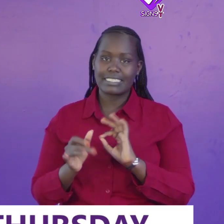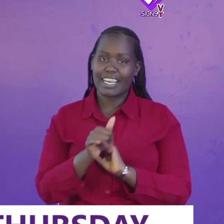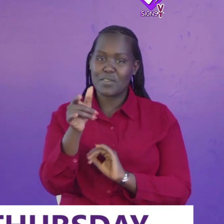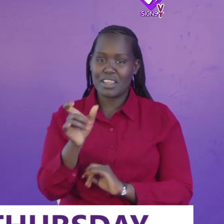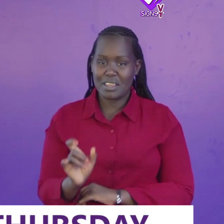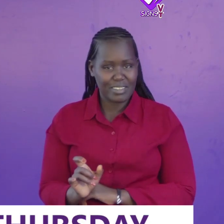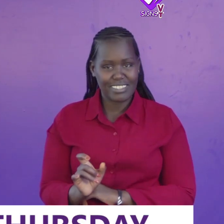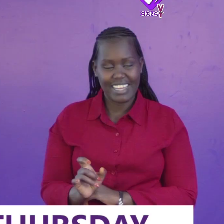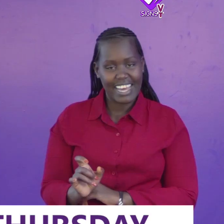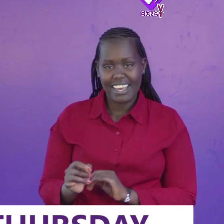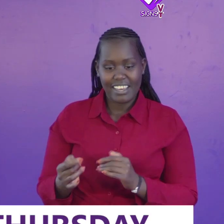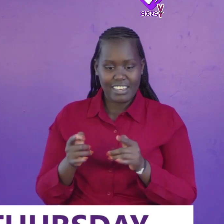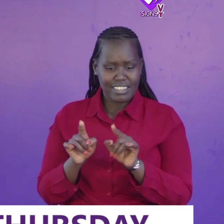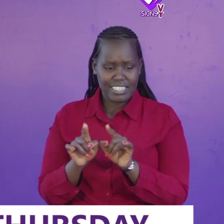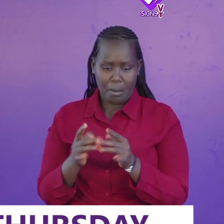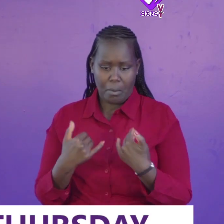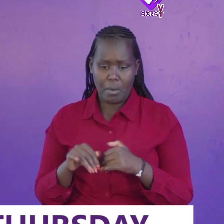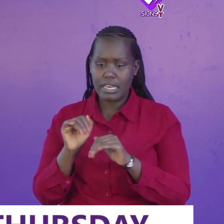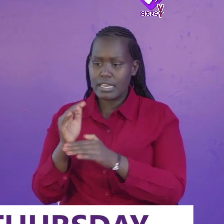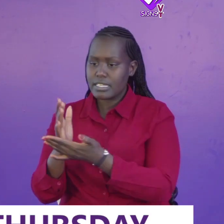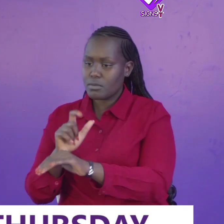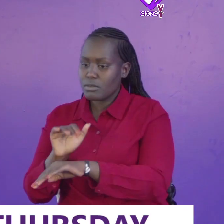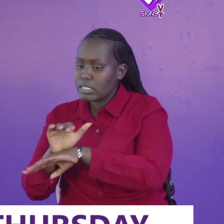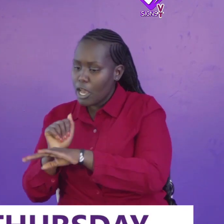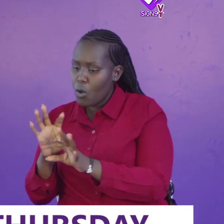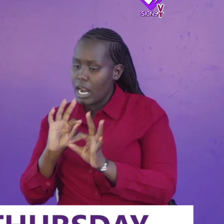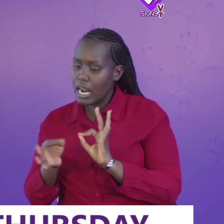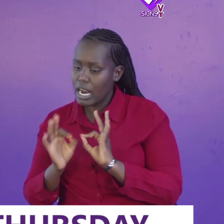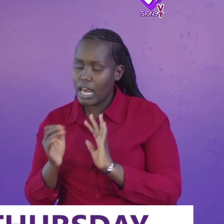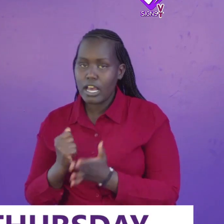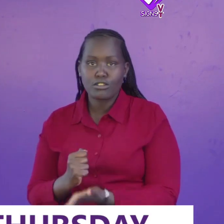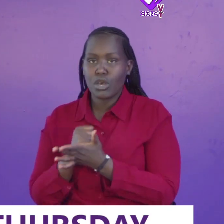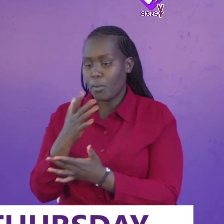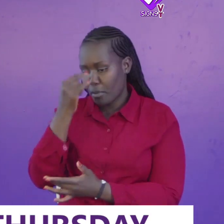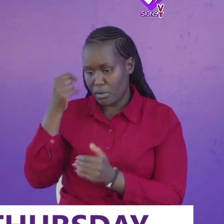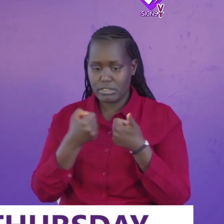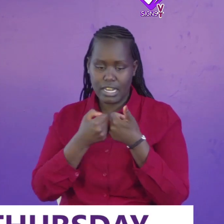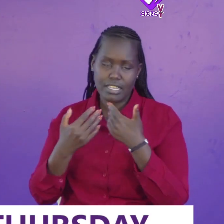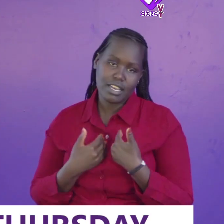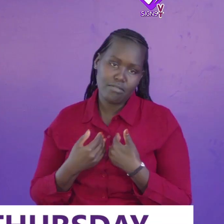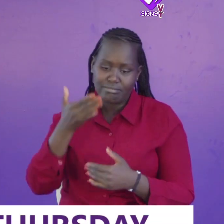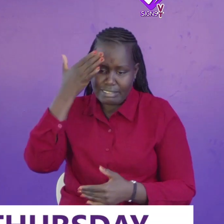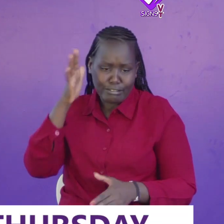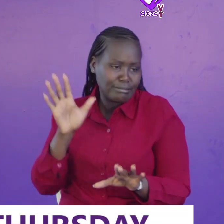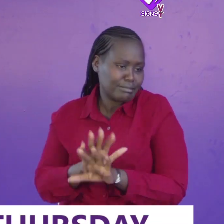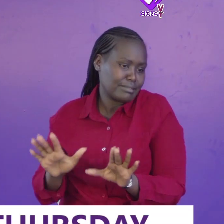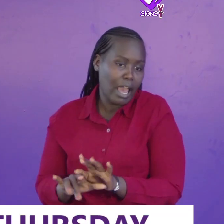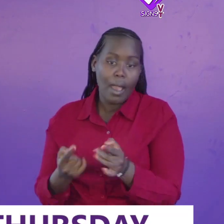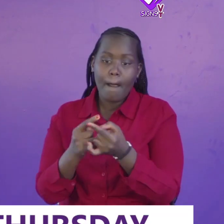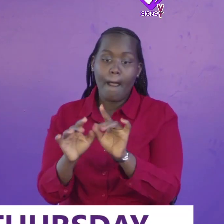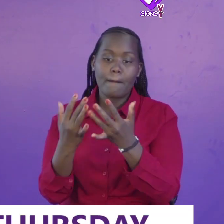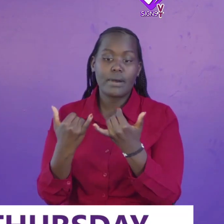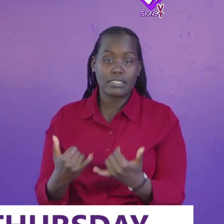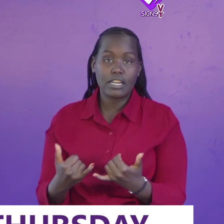Just zingine pia mimi lazima niite interpreter anisaidie juu inakuwa a bit challenging just sijui everything. Lakini kwa sasa